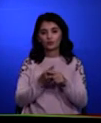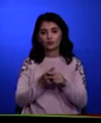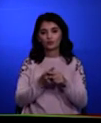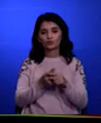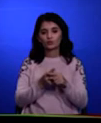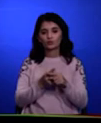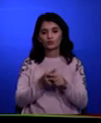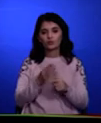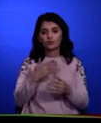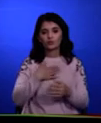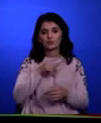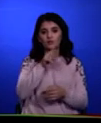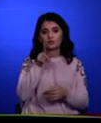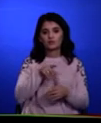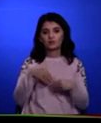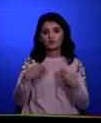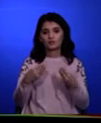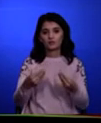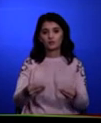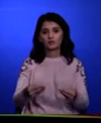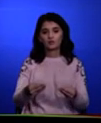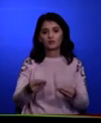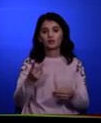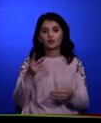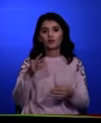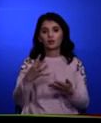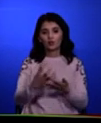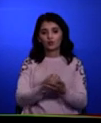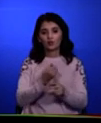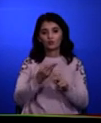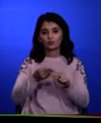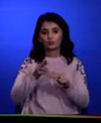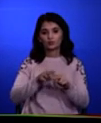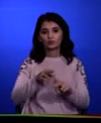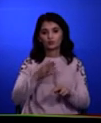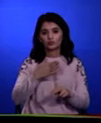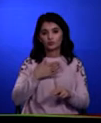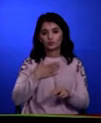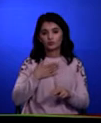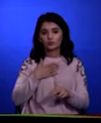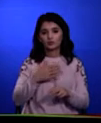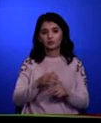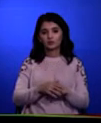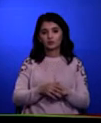bizə sual verilyapti. İkinci qoşuluvchini topish üçün biz